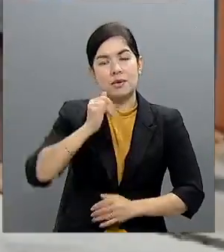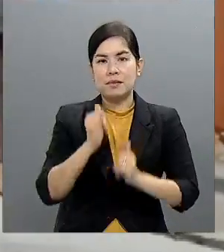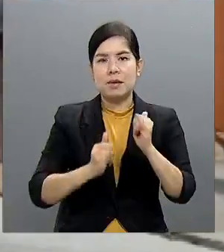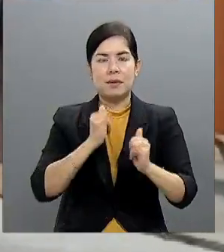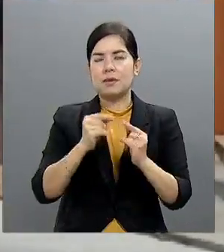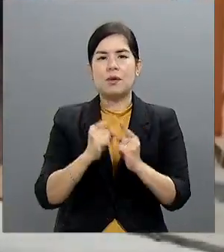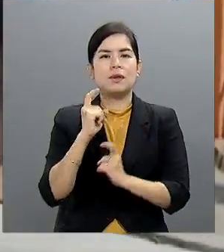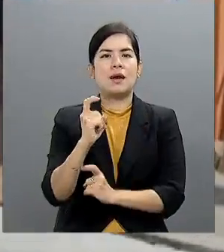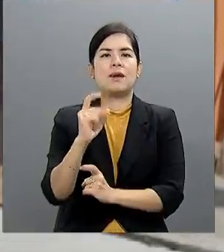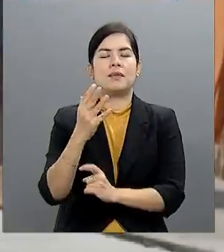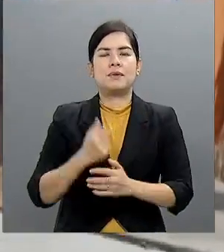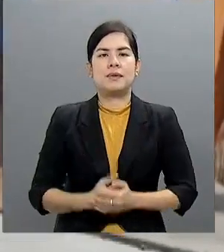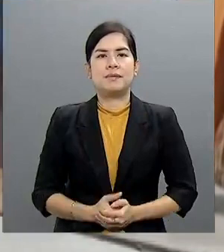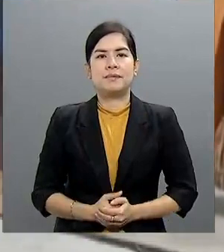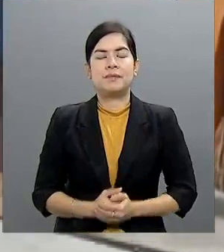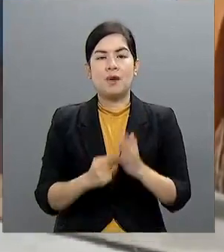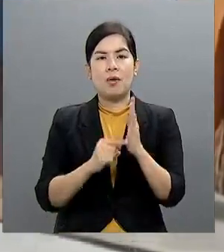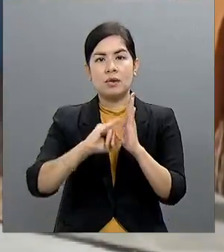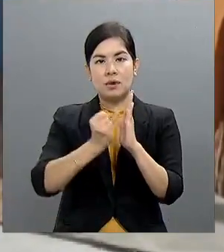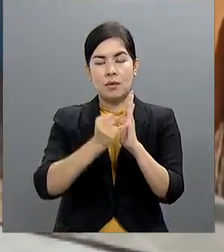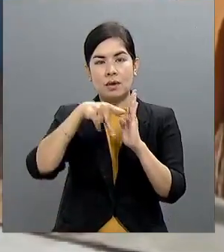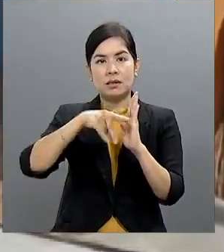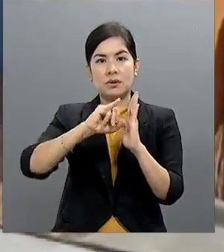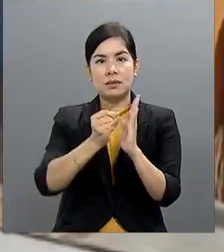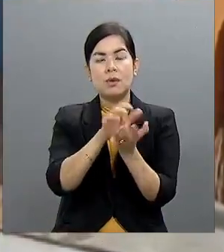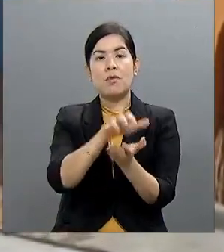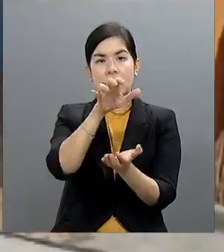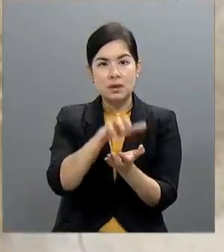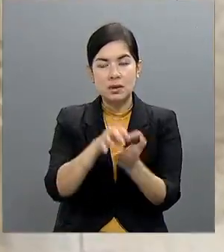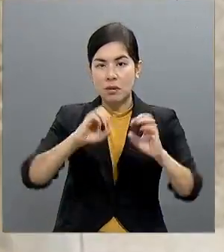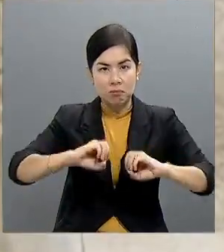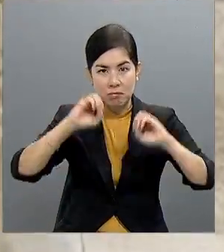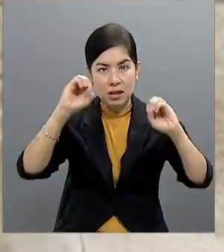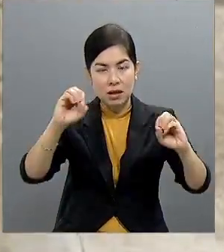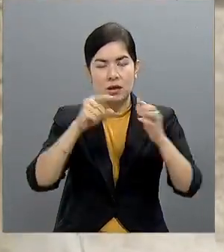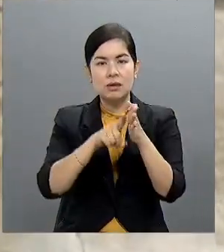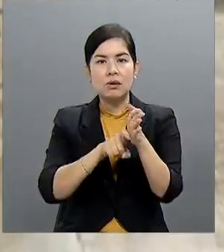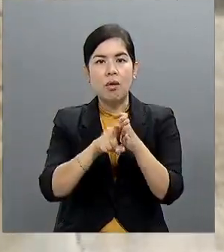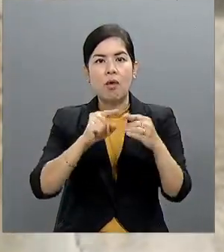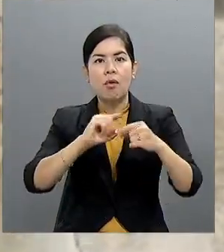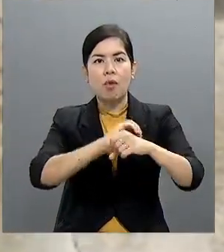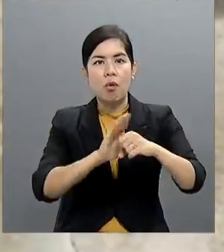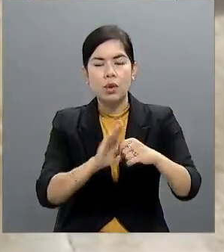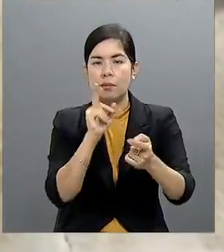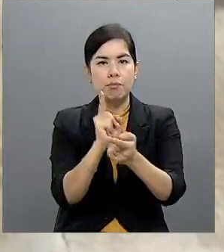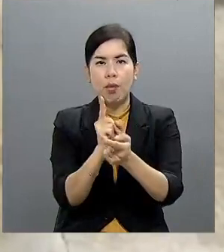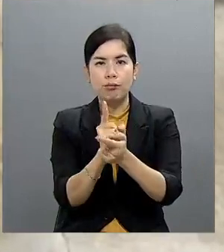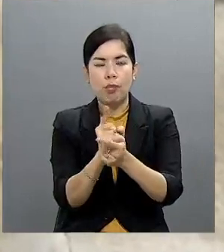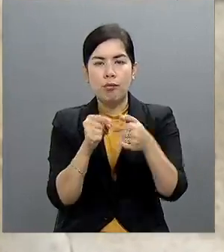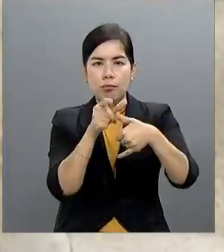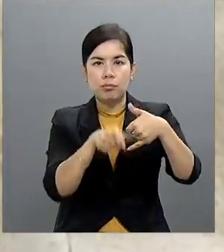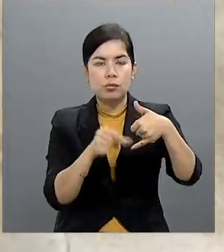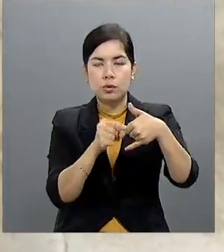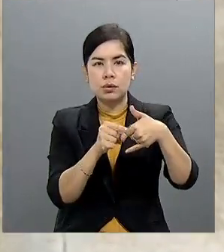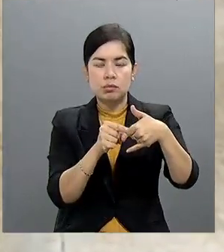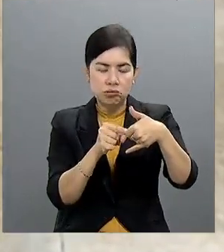สำหรับจังหวัดพิจิตรเป็นพื้นที่สีขาวนะคะพิจิตรนี่ยังไม่พบผู้ป่วยที่ติดเชื้อโควิด-19 เลยน